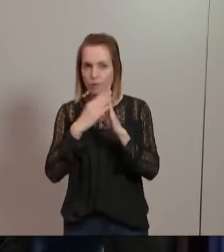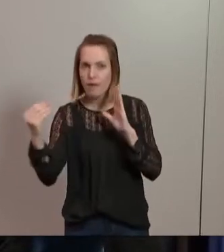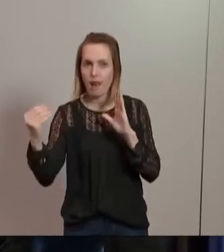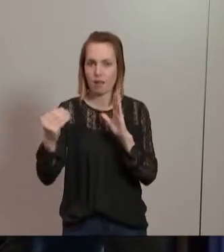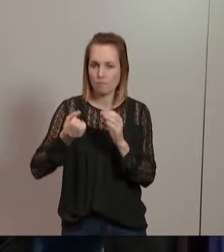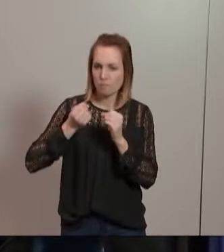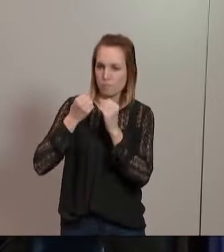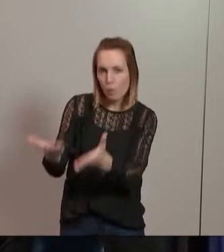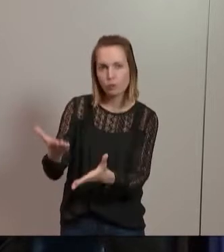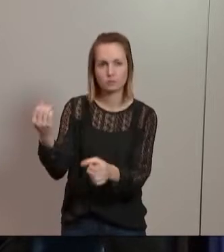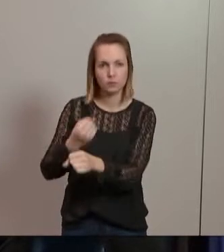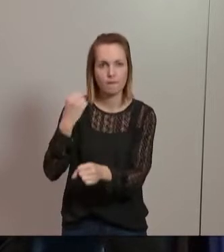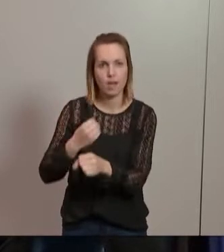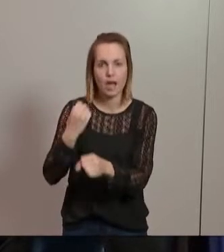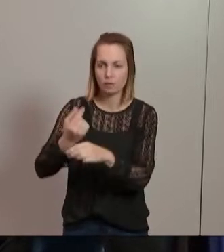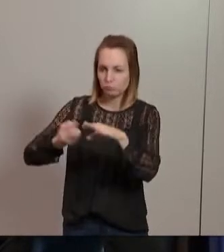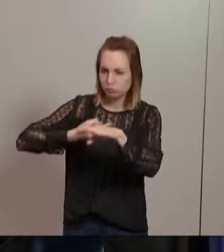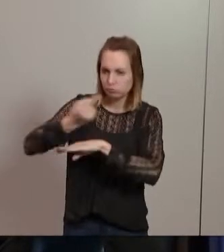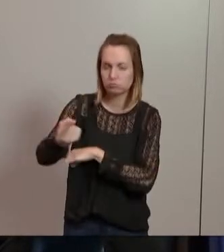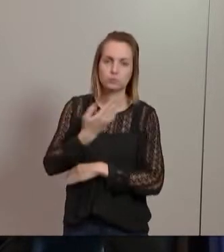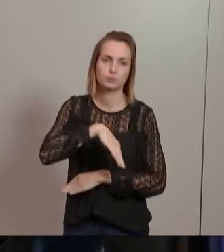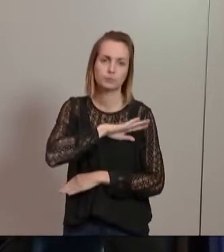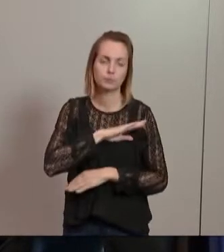d'emplois, durable et responsable.